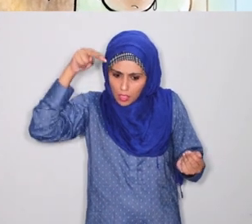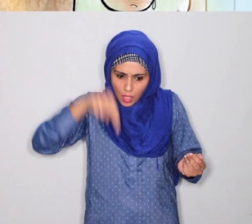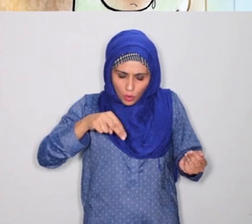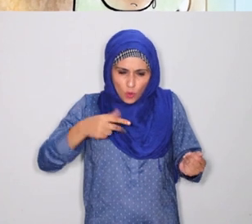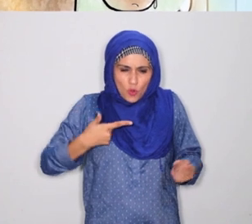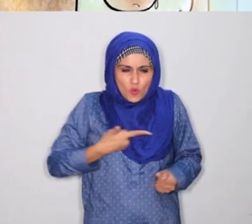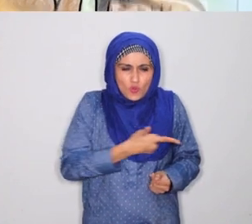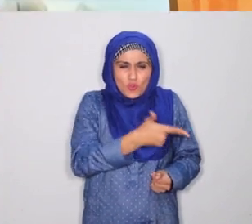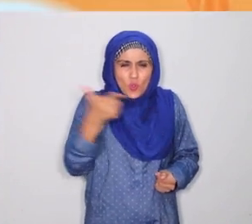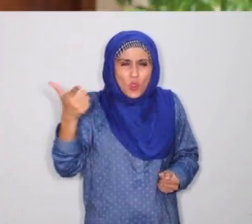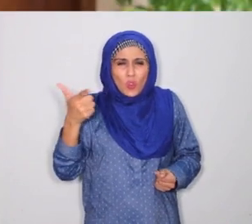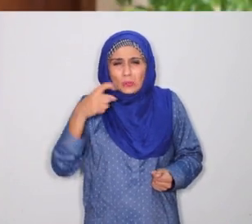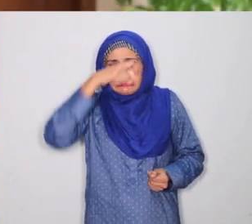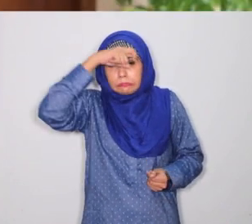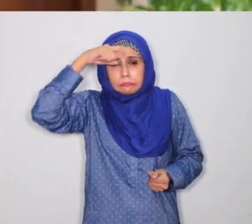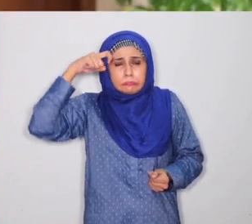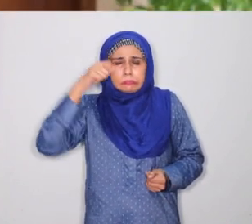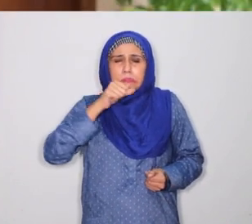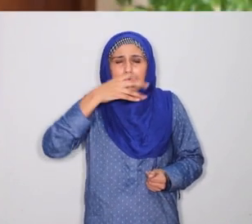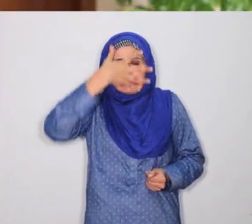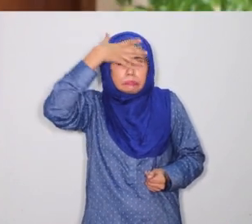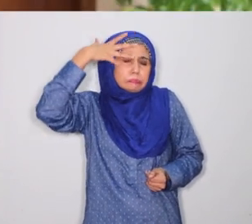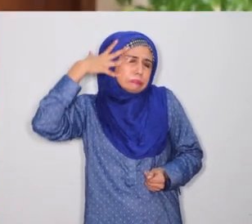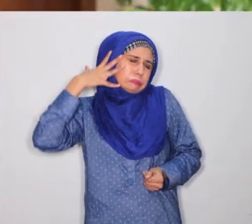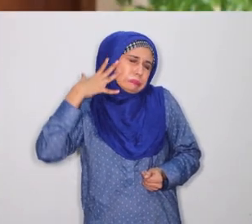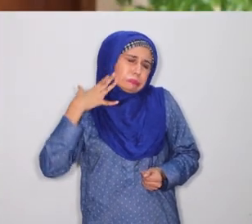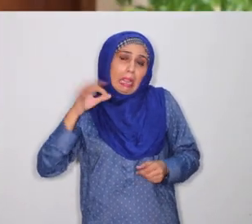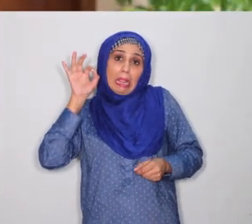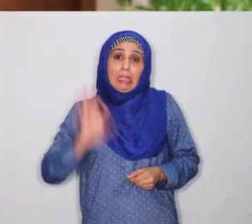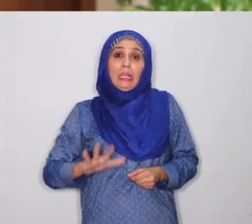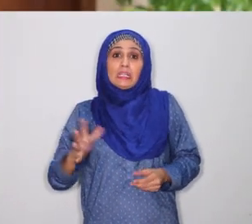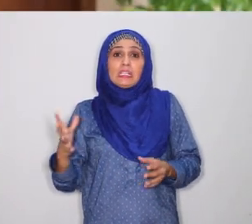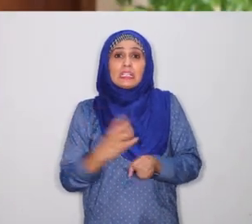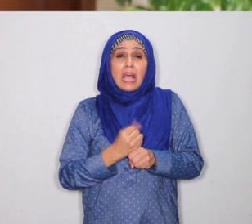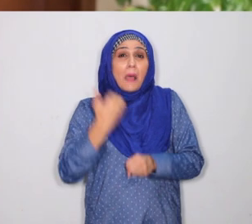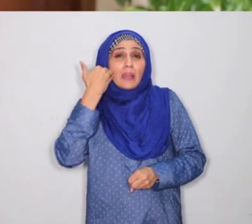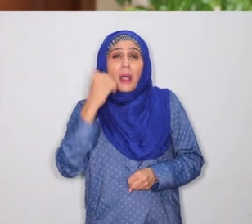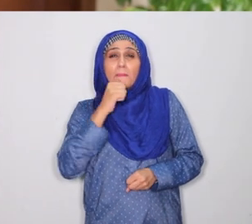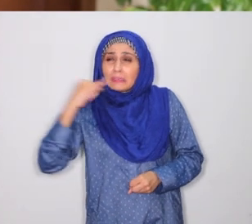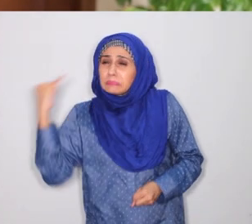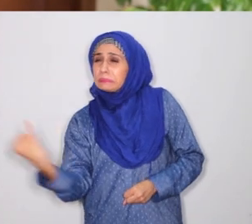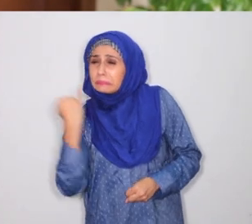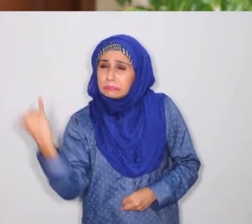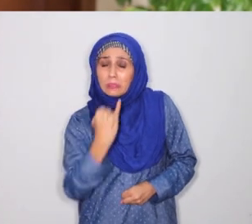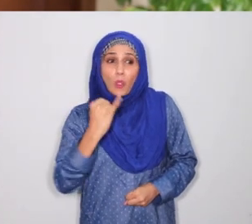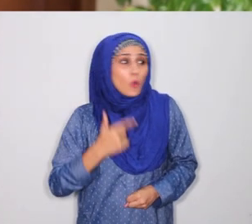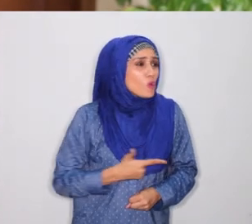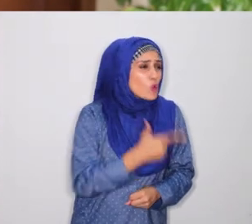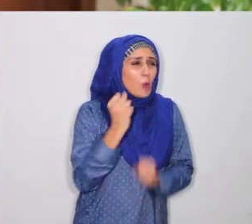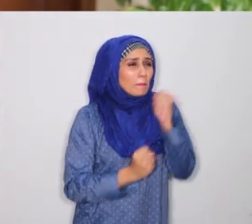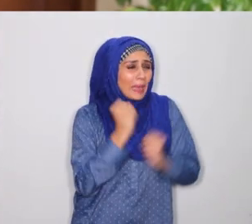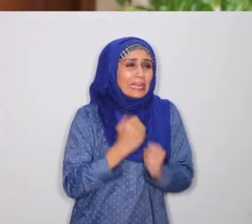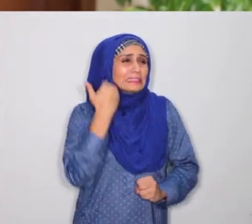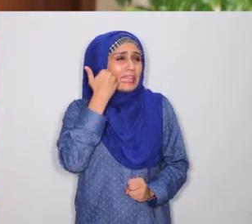में डूब रहे थे। कोई ठंडे पानी की तलाश में था, कोई कुल्फी के लिए तरस रहा